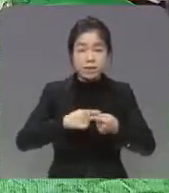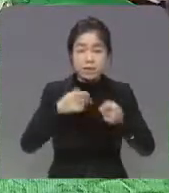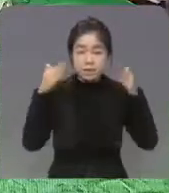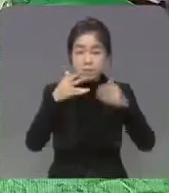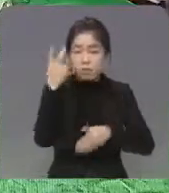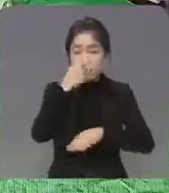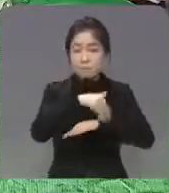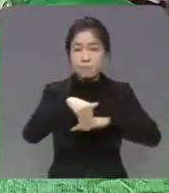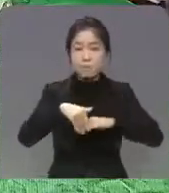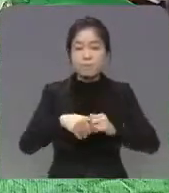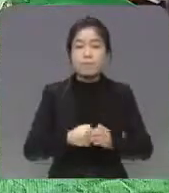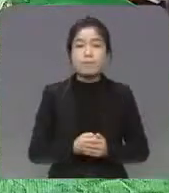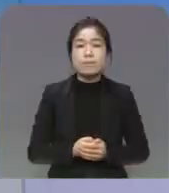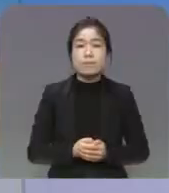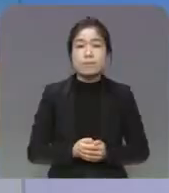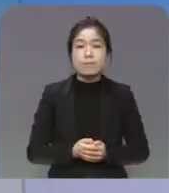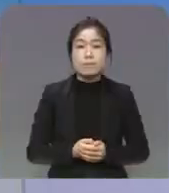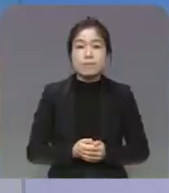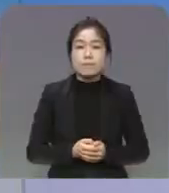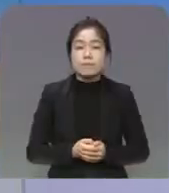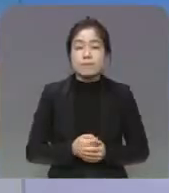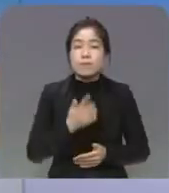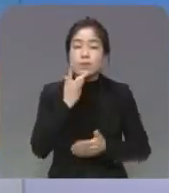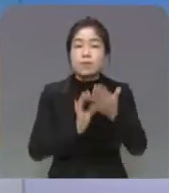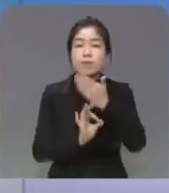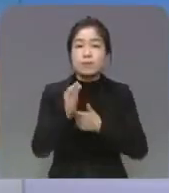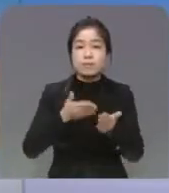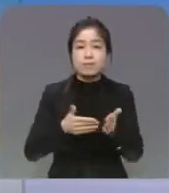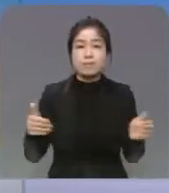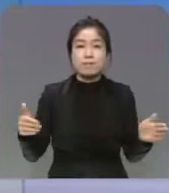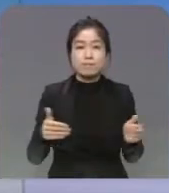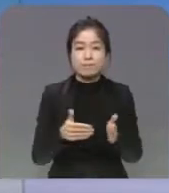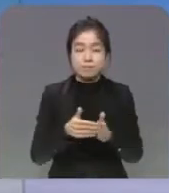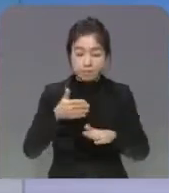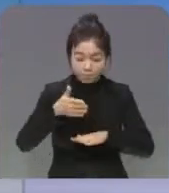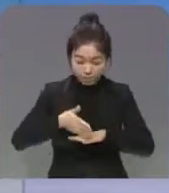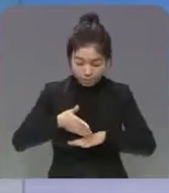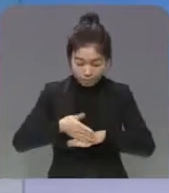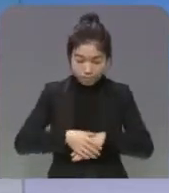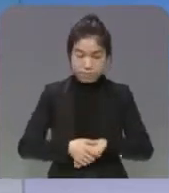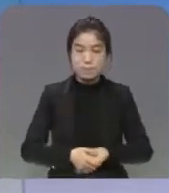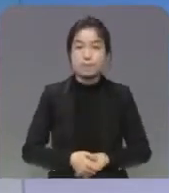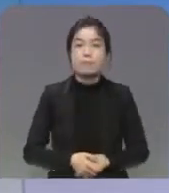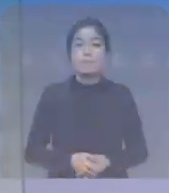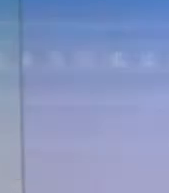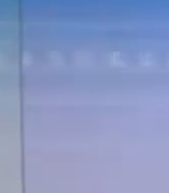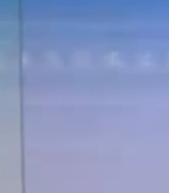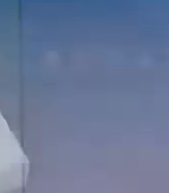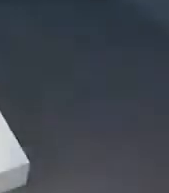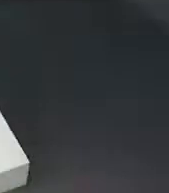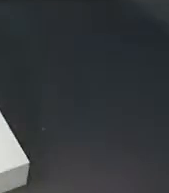점검할 방침입니다. 화요일 아침에 함께한 KBS 뉴스를 마칩니다. 감사합니다.